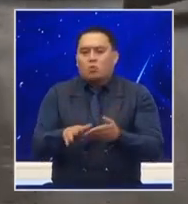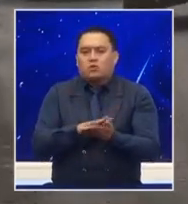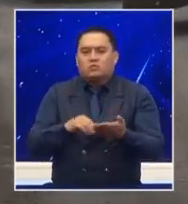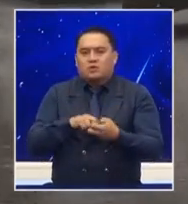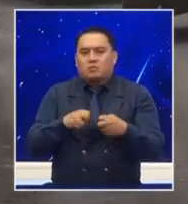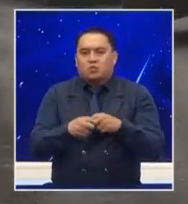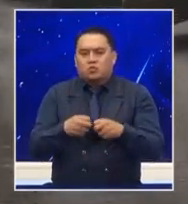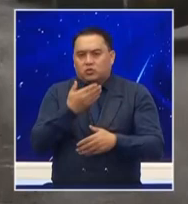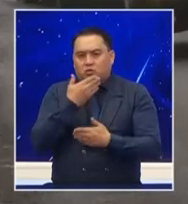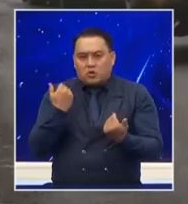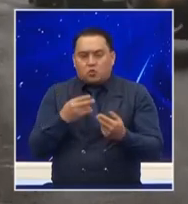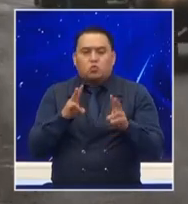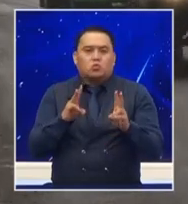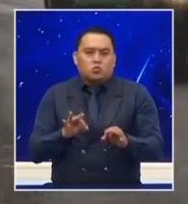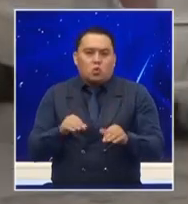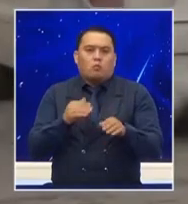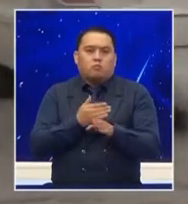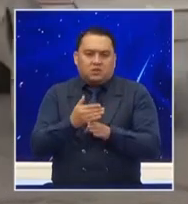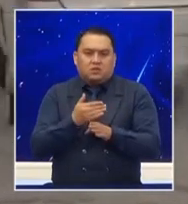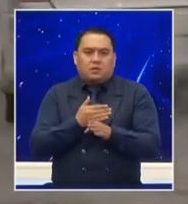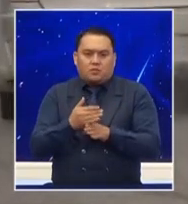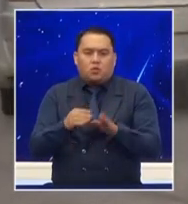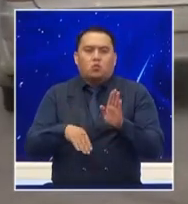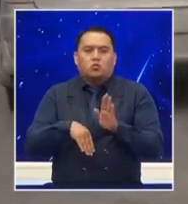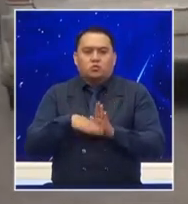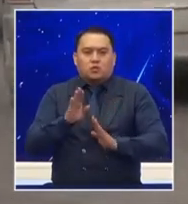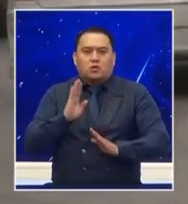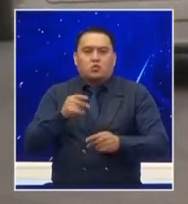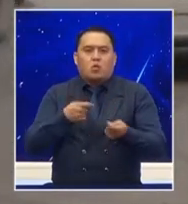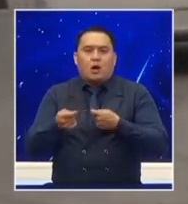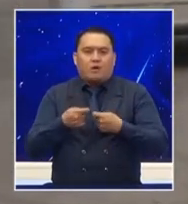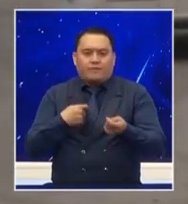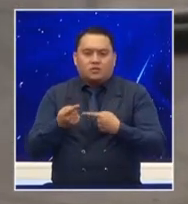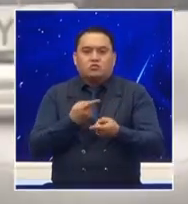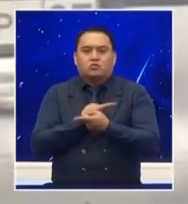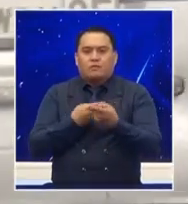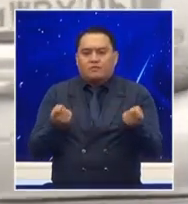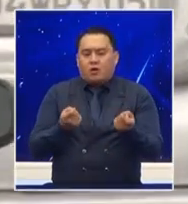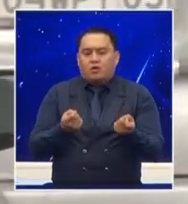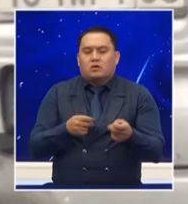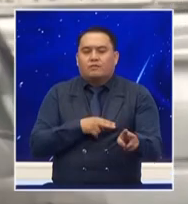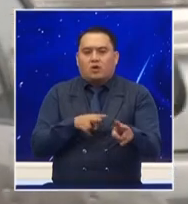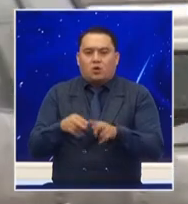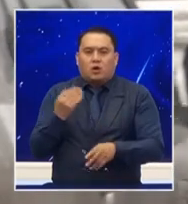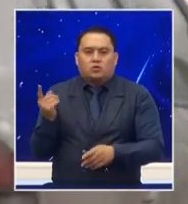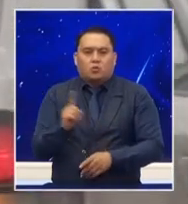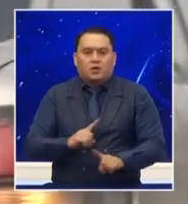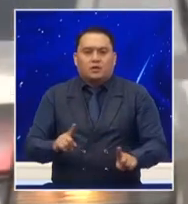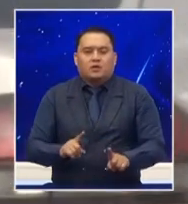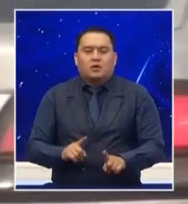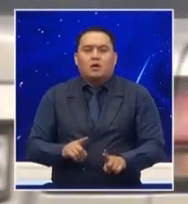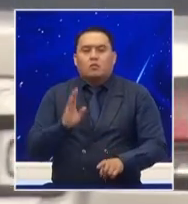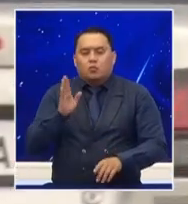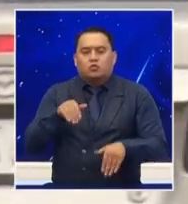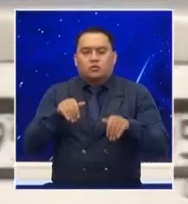проблему постоянных автомобильных пробок при въезде. В свою очередь, руководство поселка заверяет, что дело взято под их особый контроль, и в